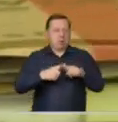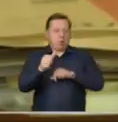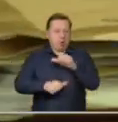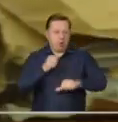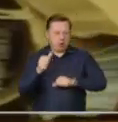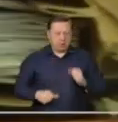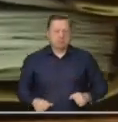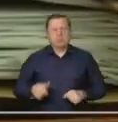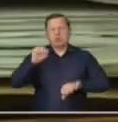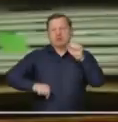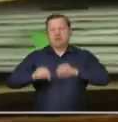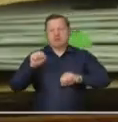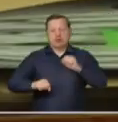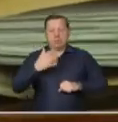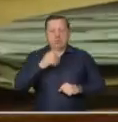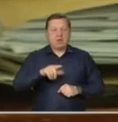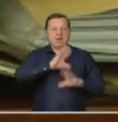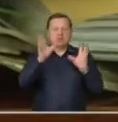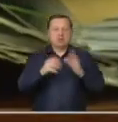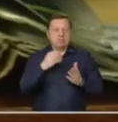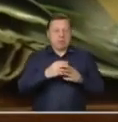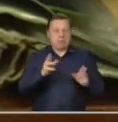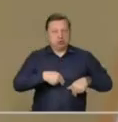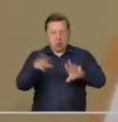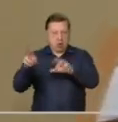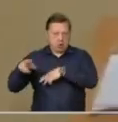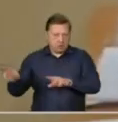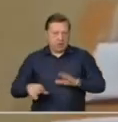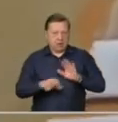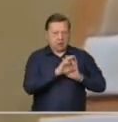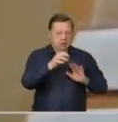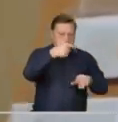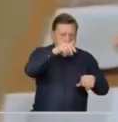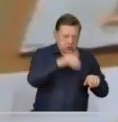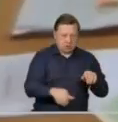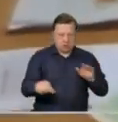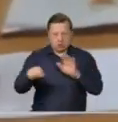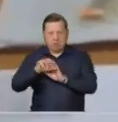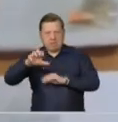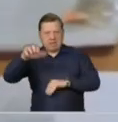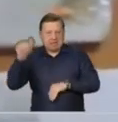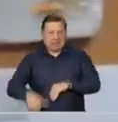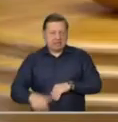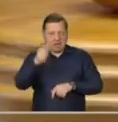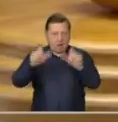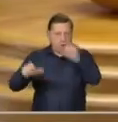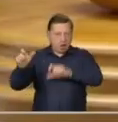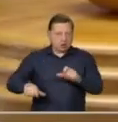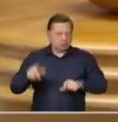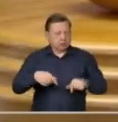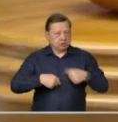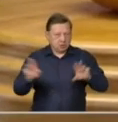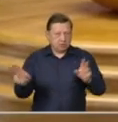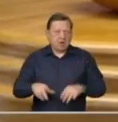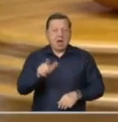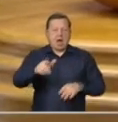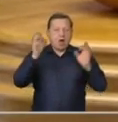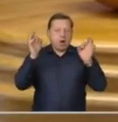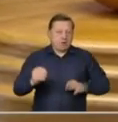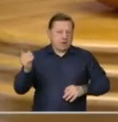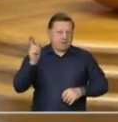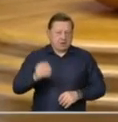orzekł też, że musi oddać pieniądze swoim ofiarom. Kwoty zaczynają się od 100 tysięcy, a kończą na 500 tysiącach złotych. Wyrok jest nieprawomocny.